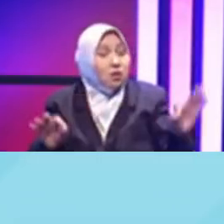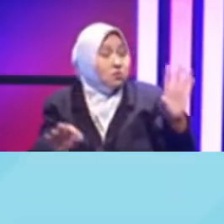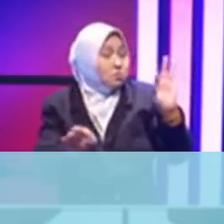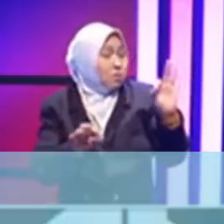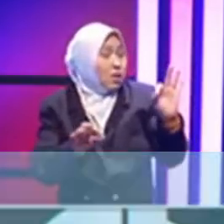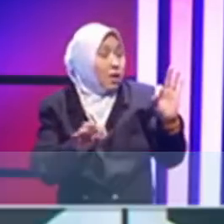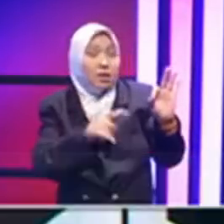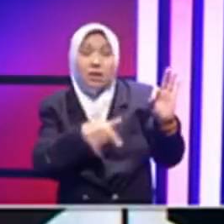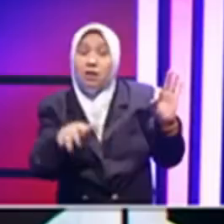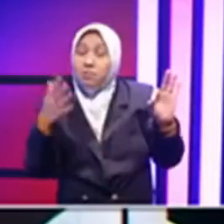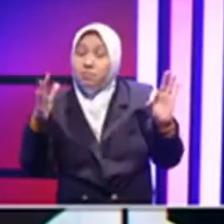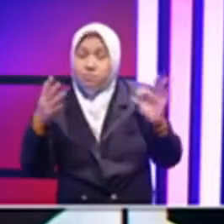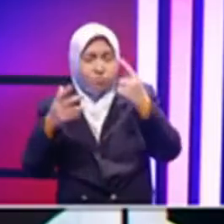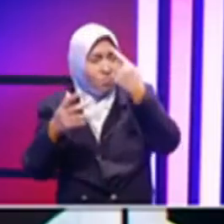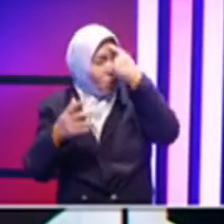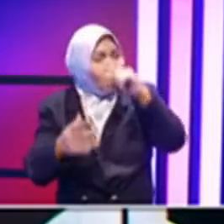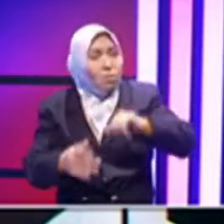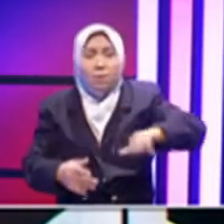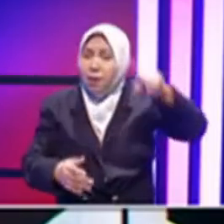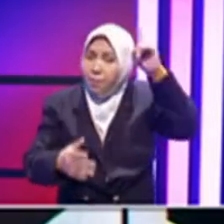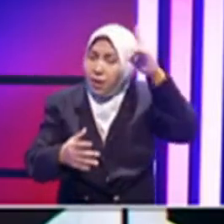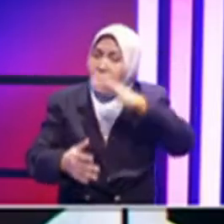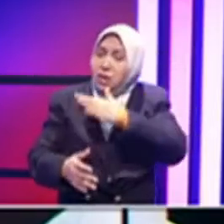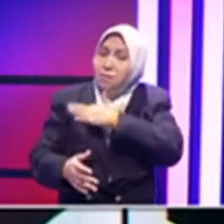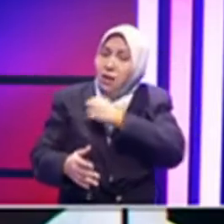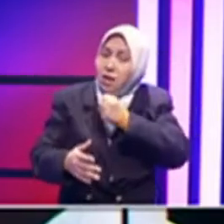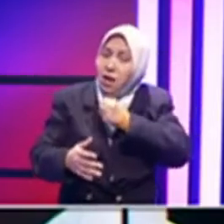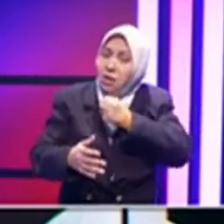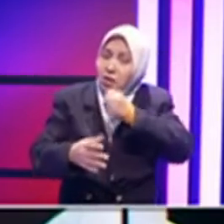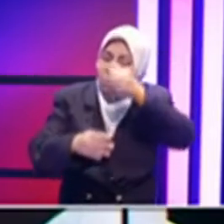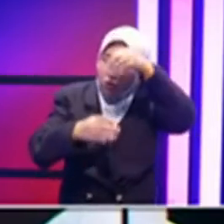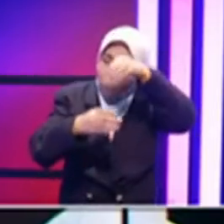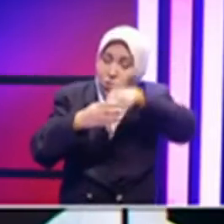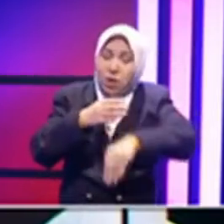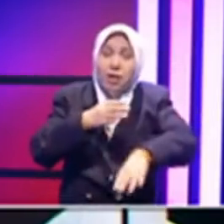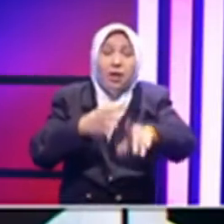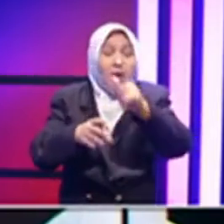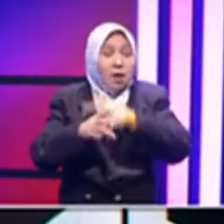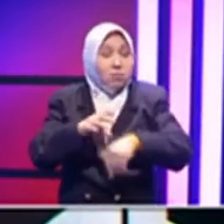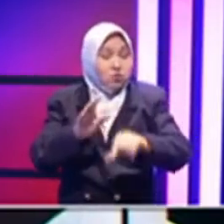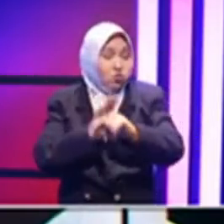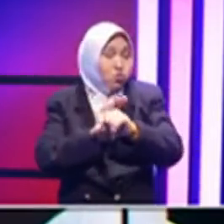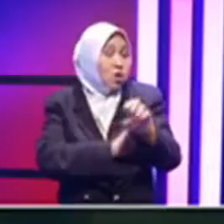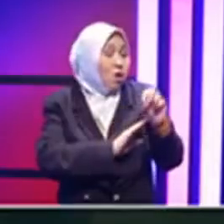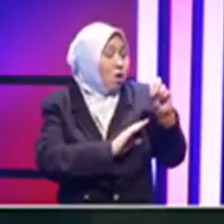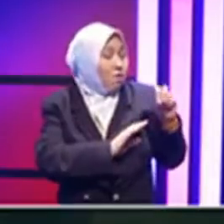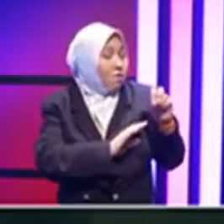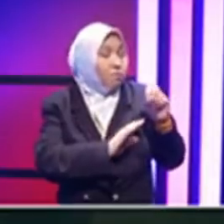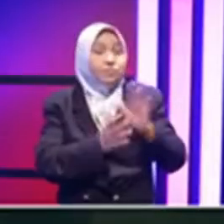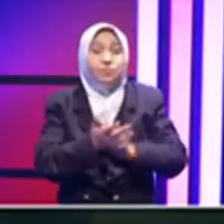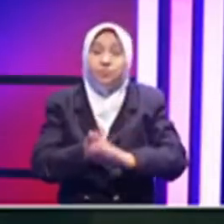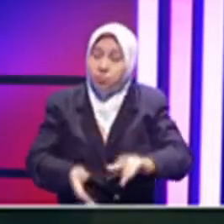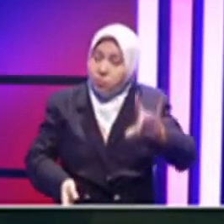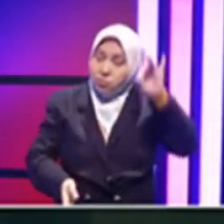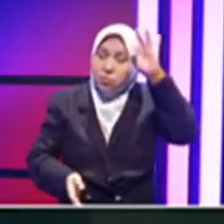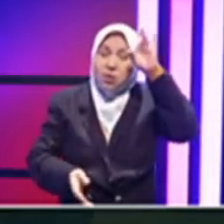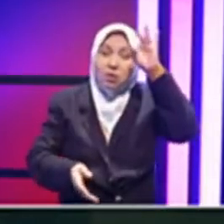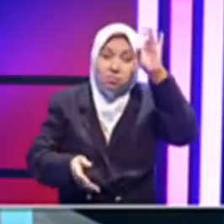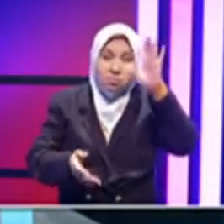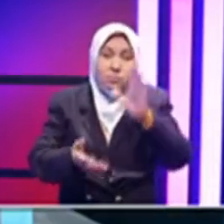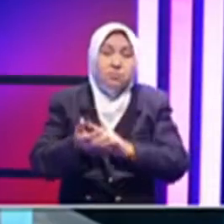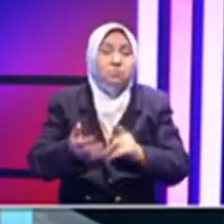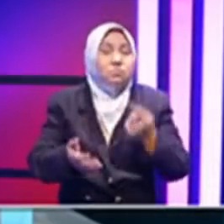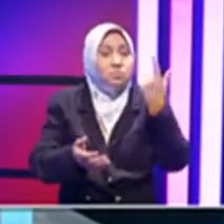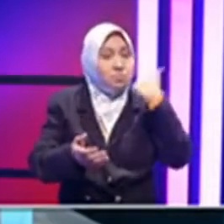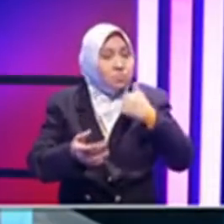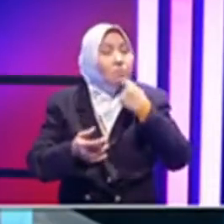15 untuk memahami lagi keimanan yang dipasakkan oleh surah Qaf. Sama Ustaz Tirmizi. Insya-Allah, sebagai mana Ustaz Fahmi kalau memang tadi saya dengar Ustaz